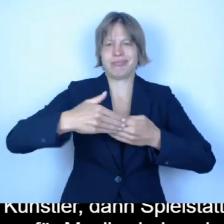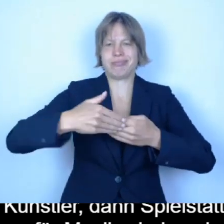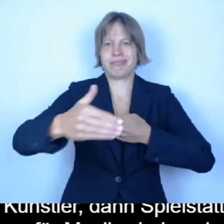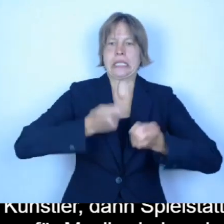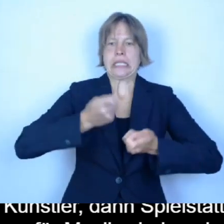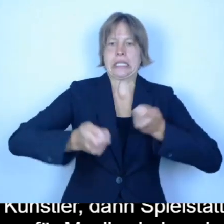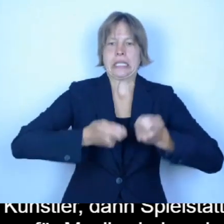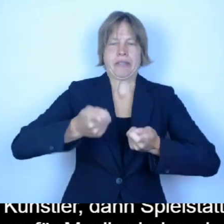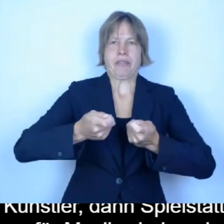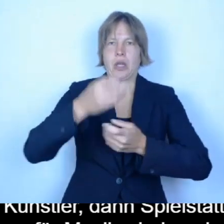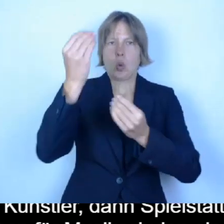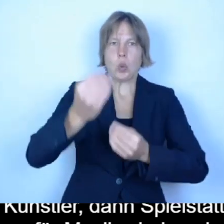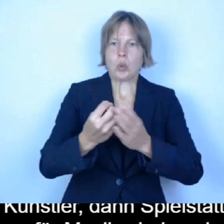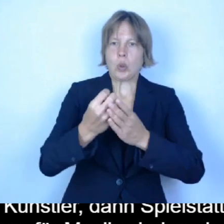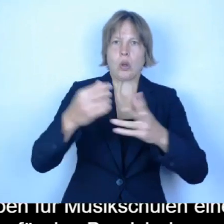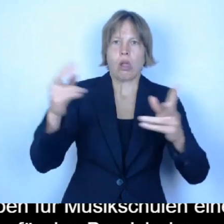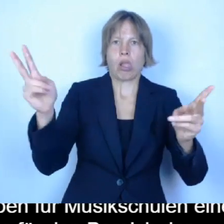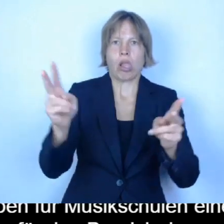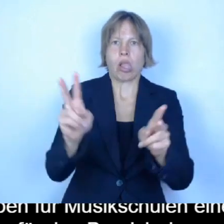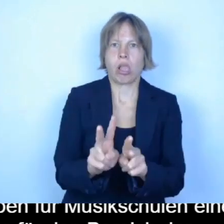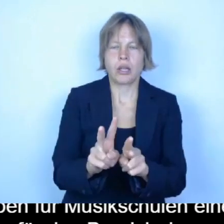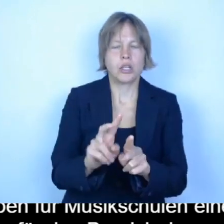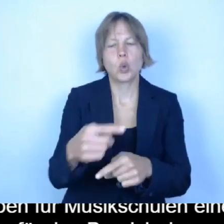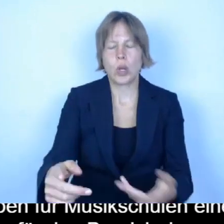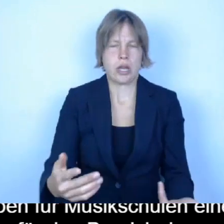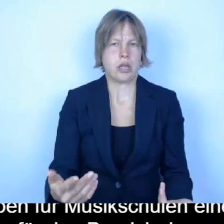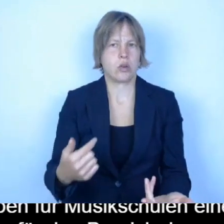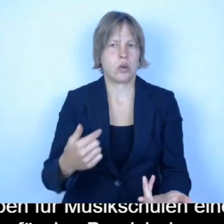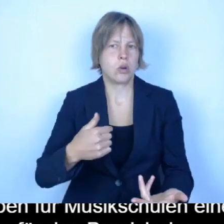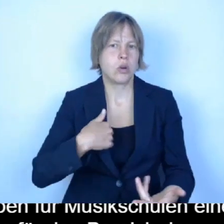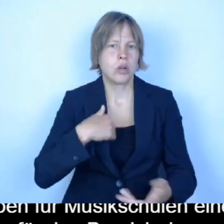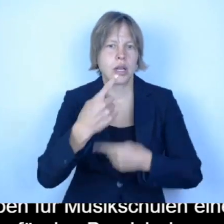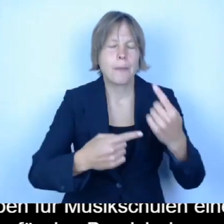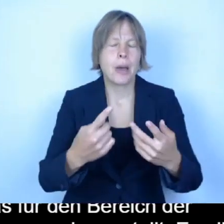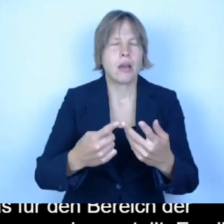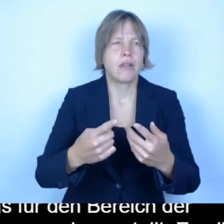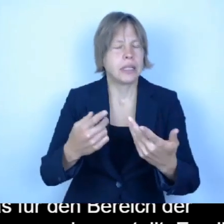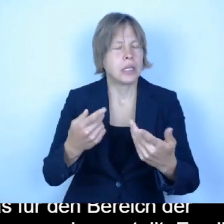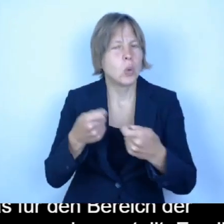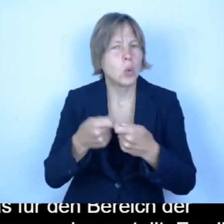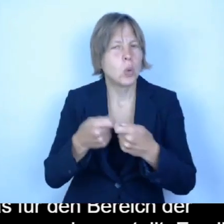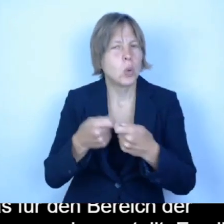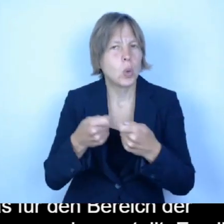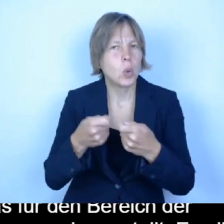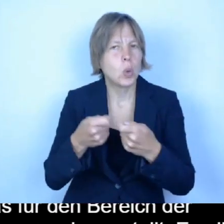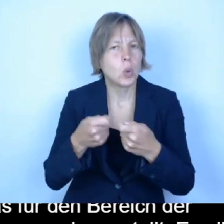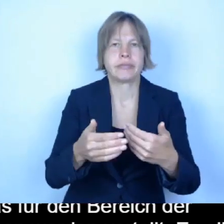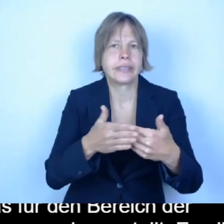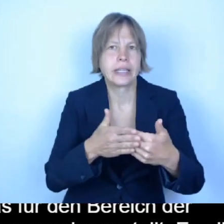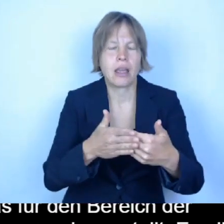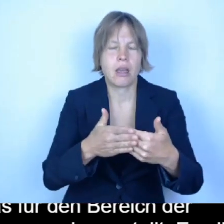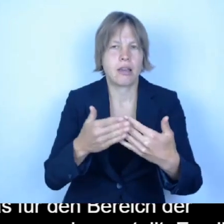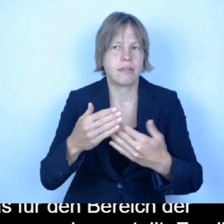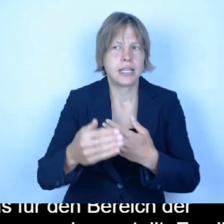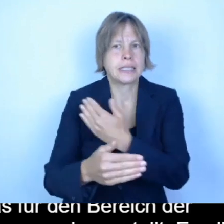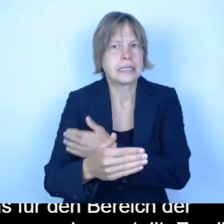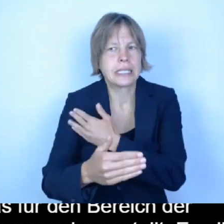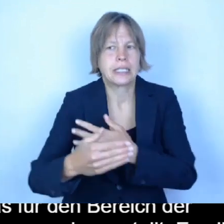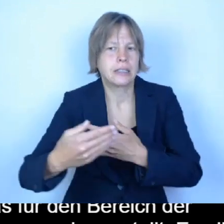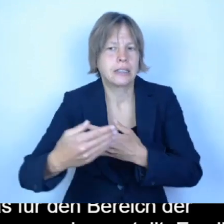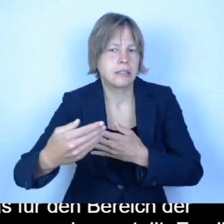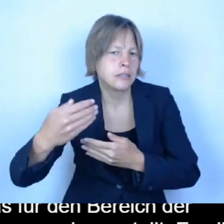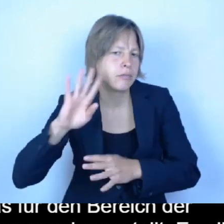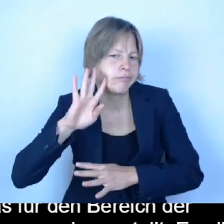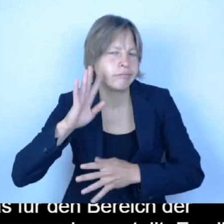kann man glaube ich sagen, und sind auch dankbar für viele sehr gute Beratungsgespräche, anders will ich das gar nicht sagen, aus der Kunst- und